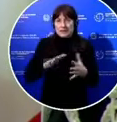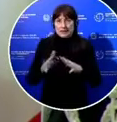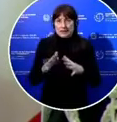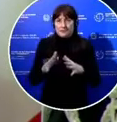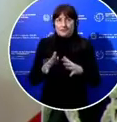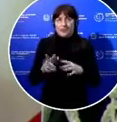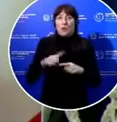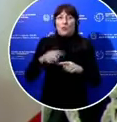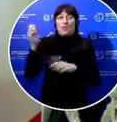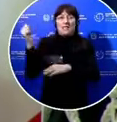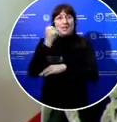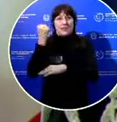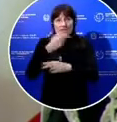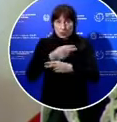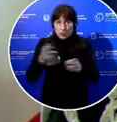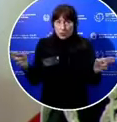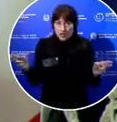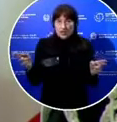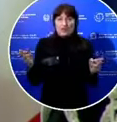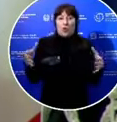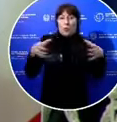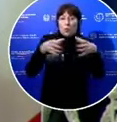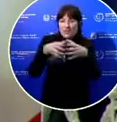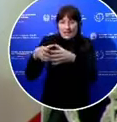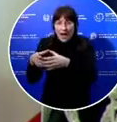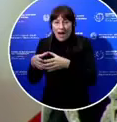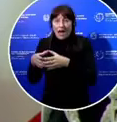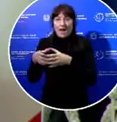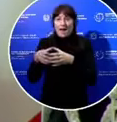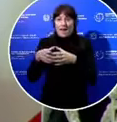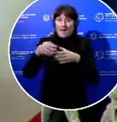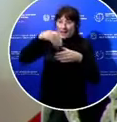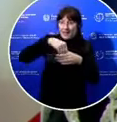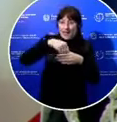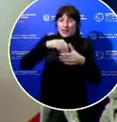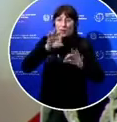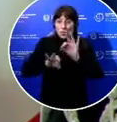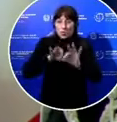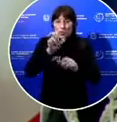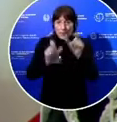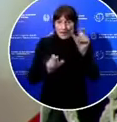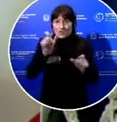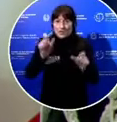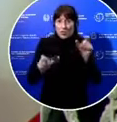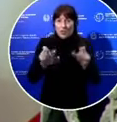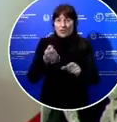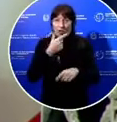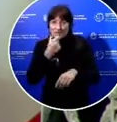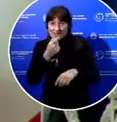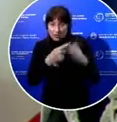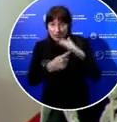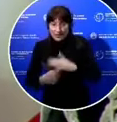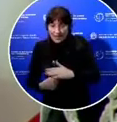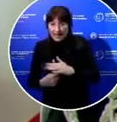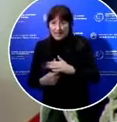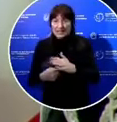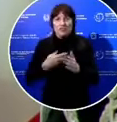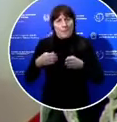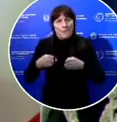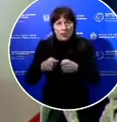oggi i servizi pubblici e le comunità che si prendono cura delle persone tossicodipendenti con